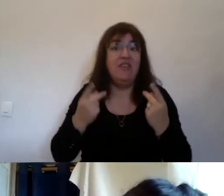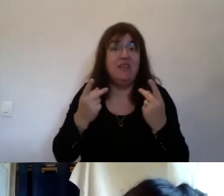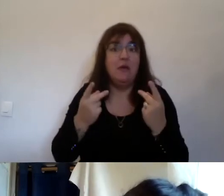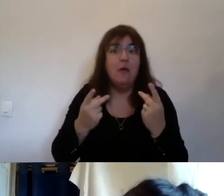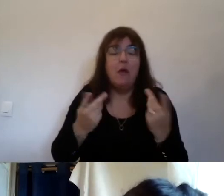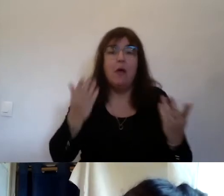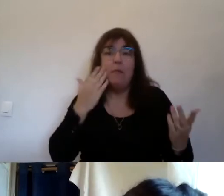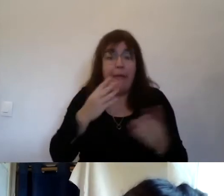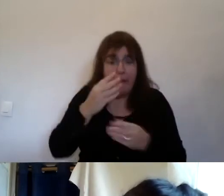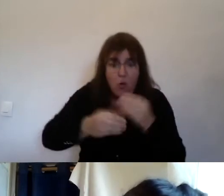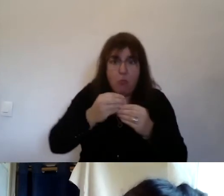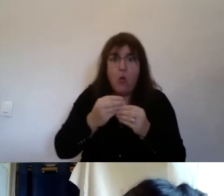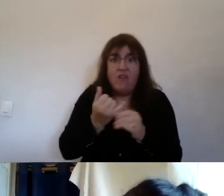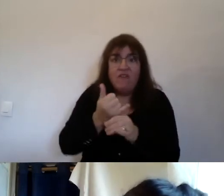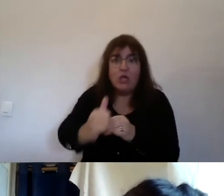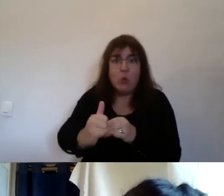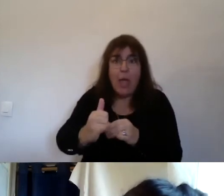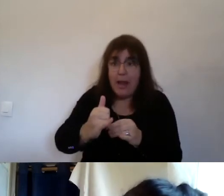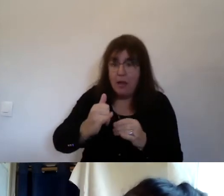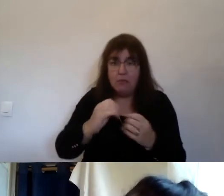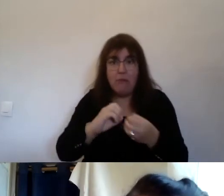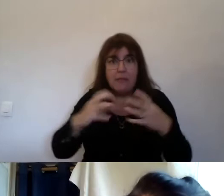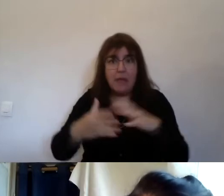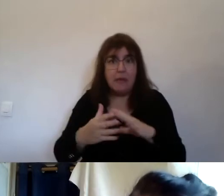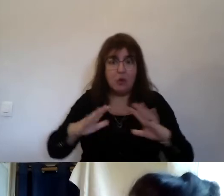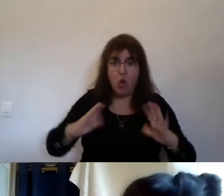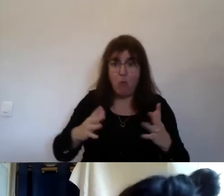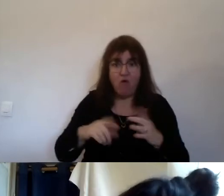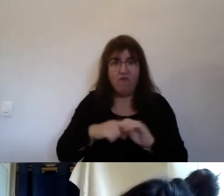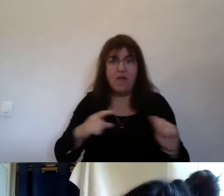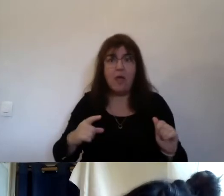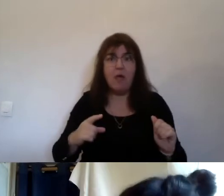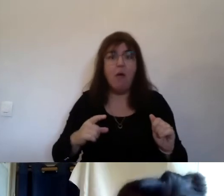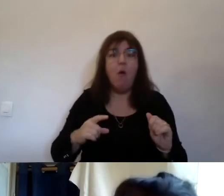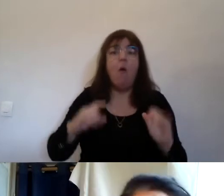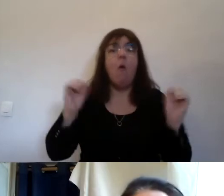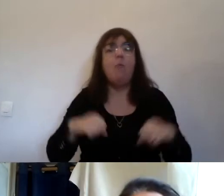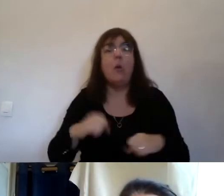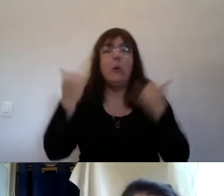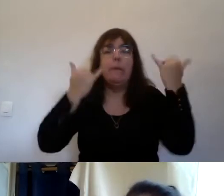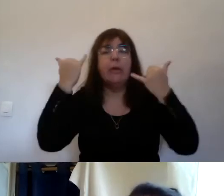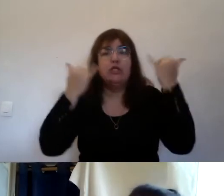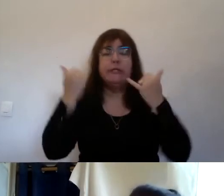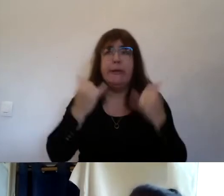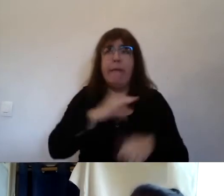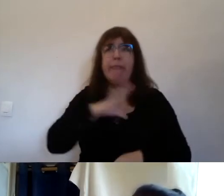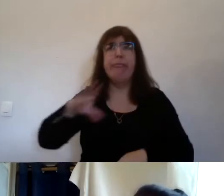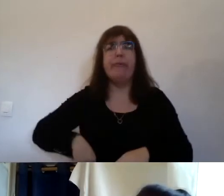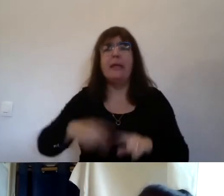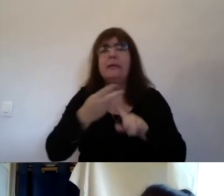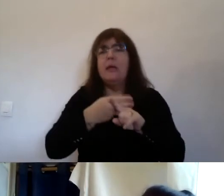virtuel? Comment l'aborder? On pourrait penser spontanément qu'il est le dernier des derniers outils